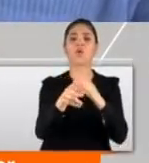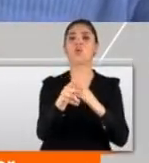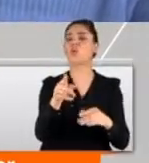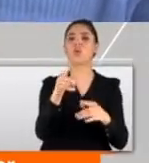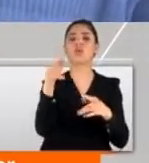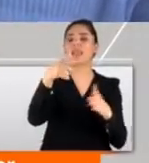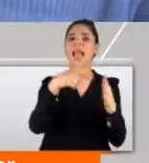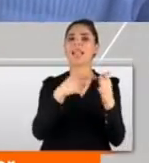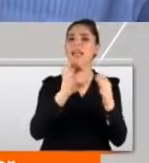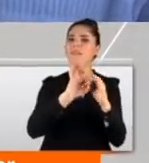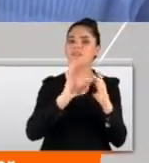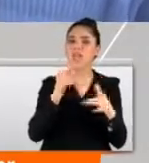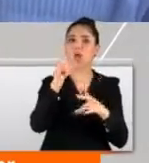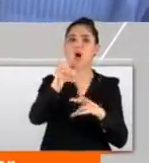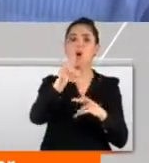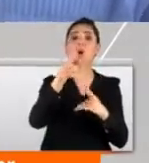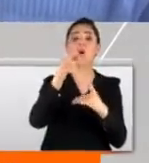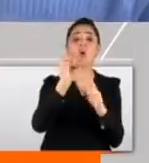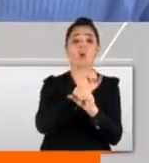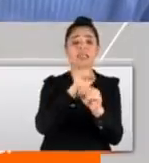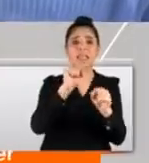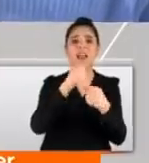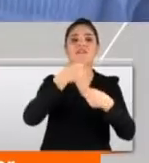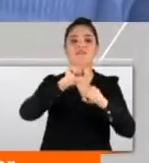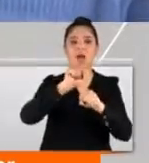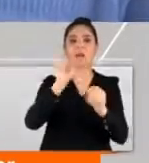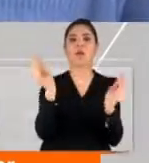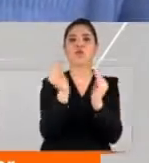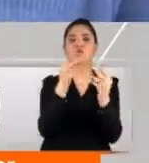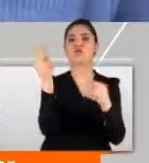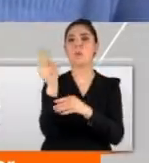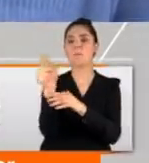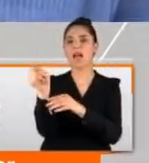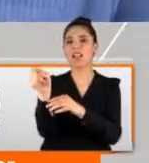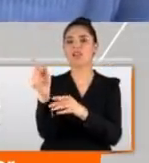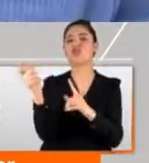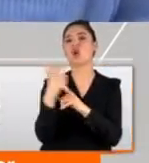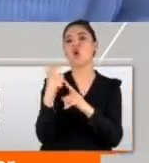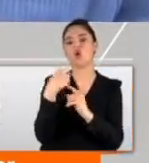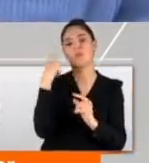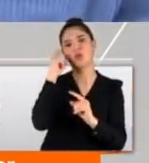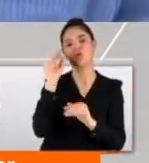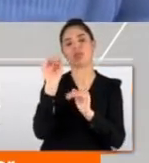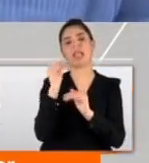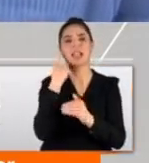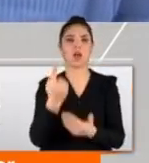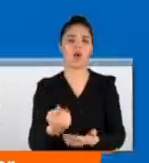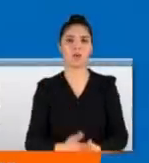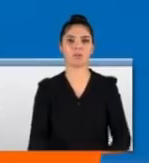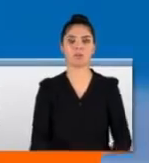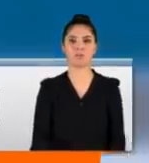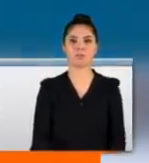amaç hem o türün baskı altına alınması hem de küçük balıkçıyı korumayı düşünüyor, desteklemeyi düşünüyor